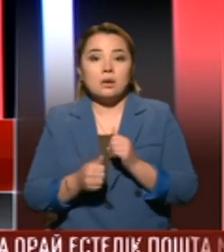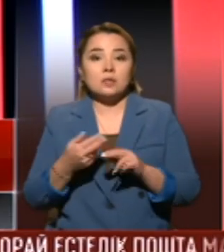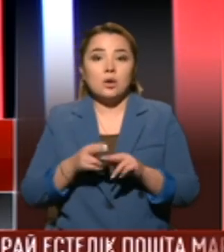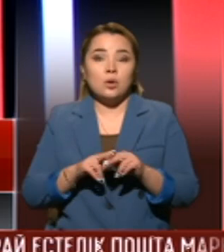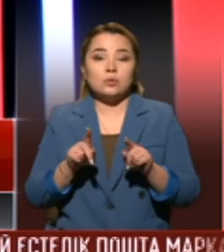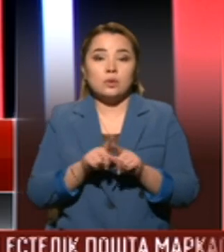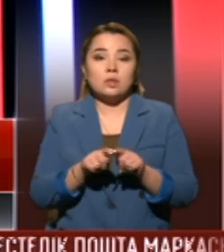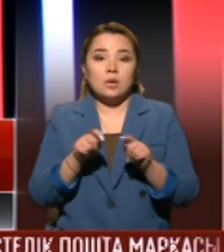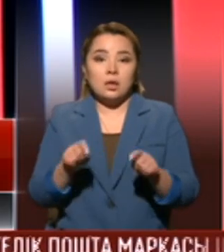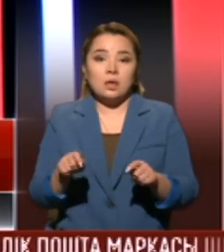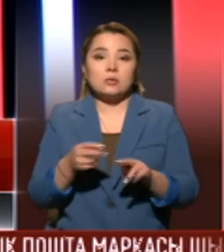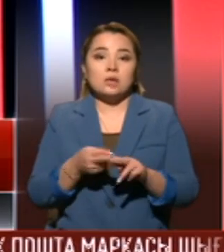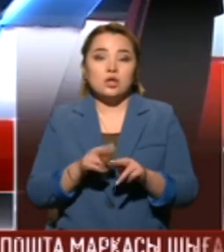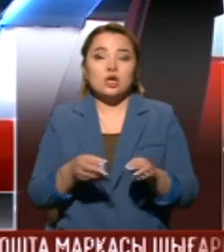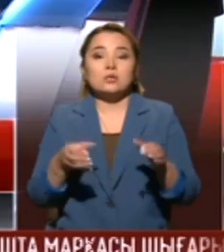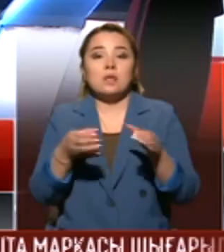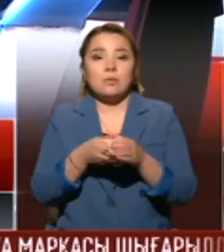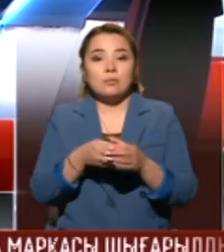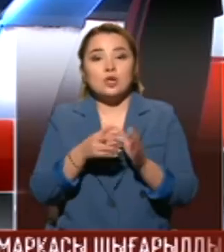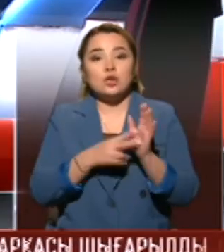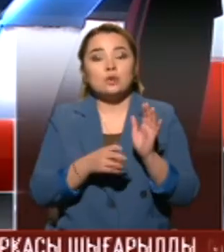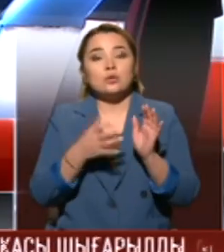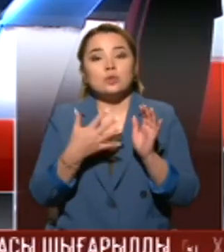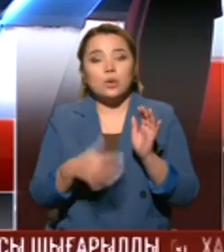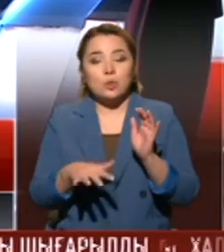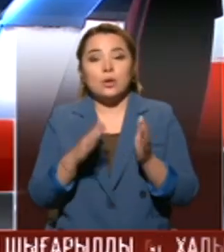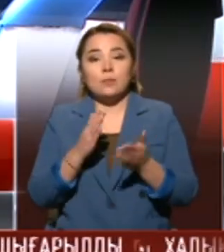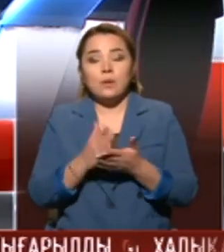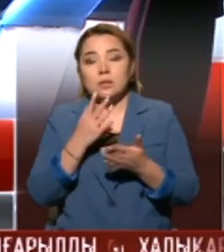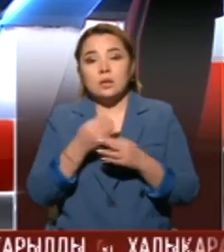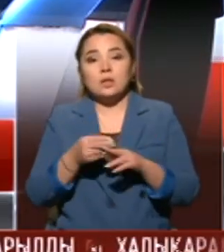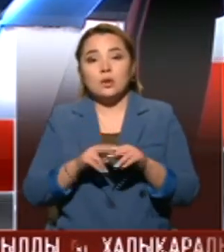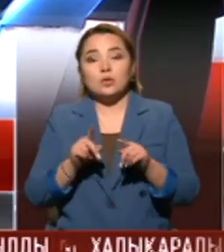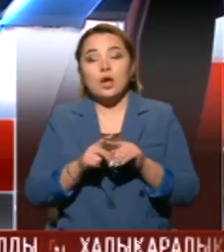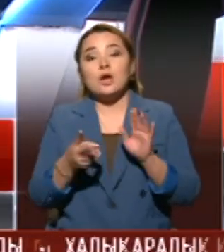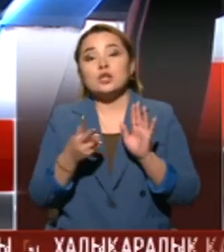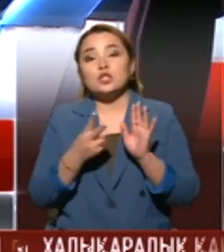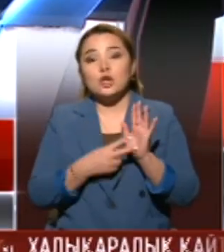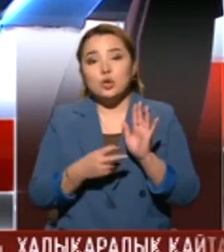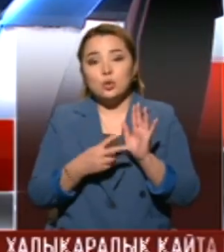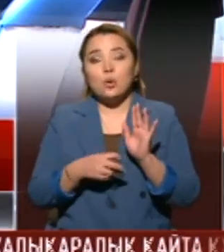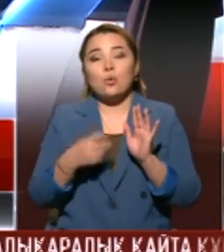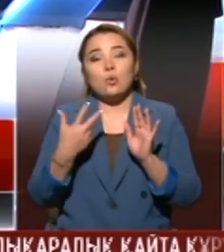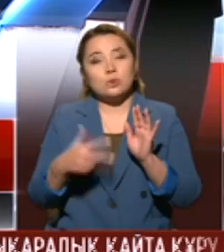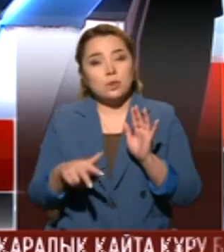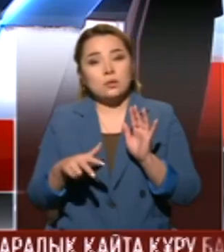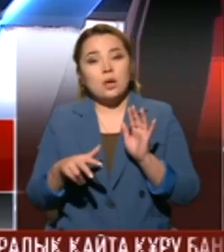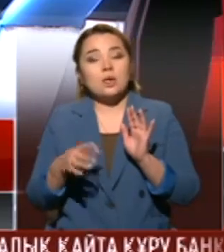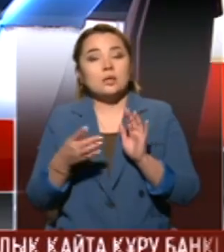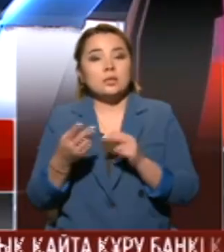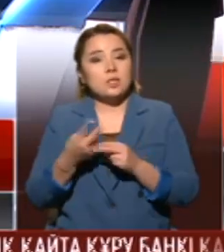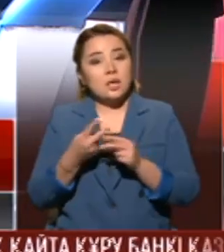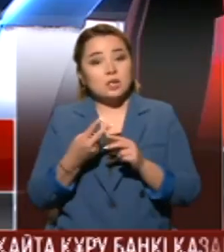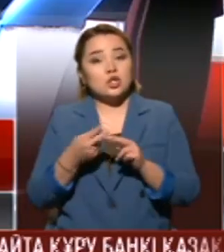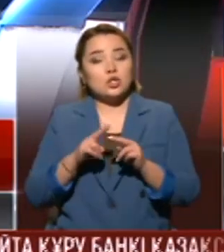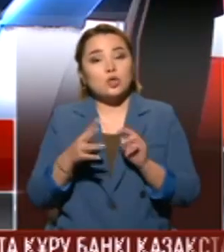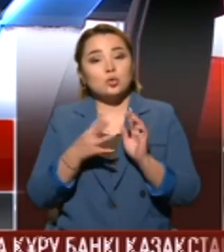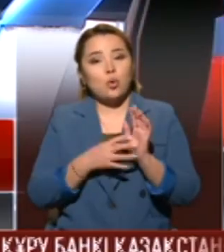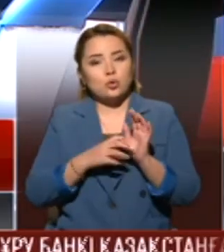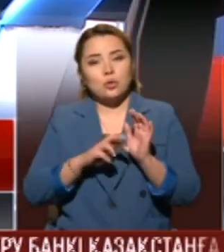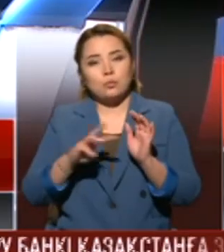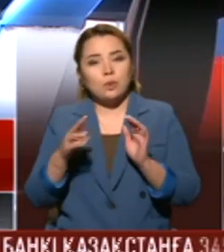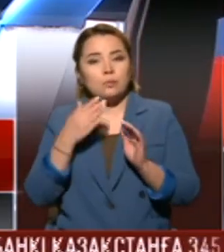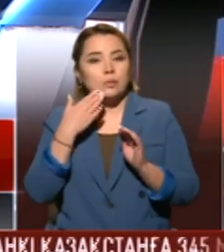қатырып, штаб 700 миллион деп айттыңыз, екі фонд бар дедіңіз, екі қор бар дедіңіз. Біреу 730 миллион, екіншісі 900 миллион.